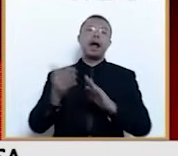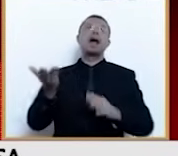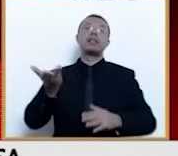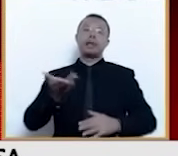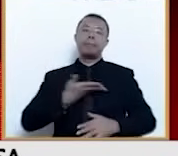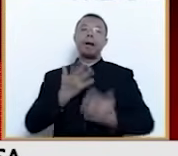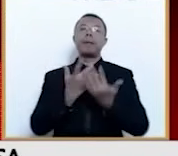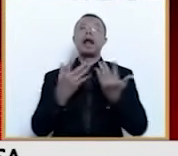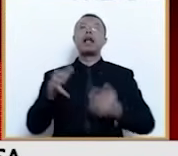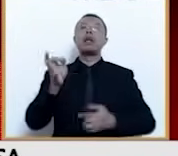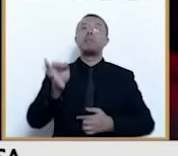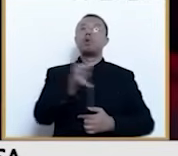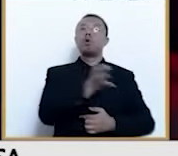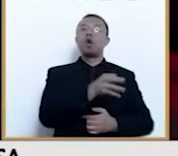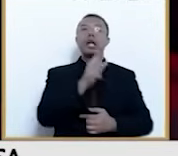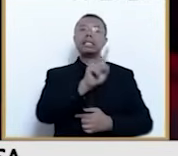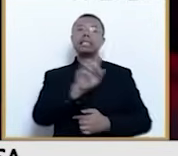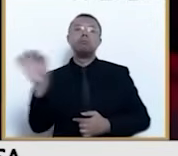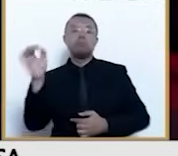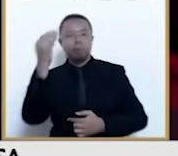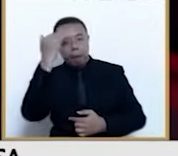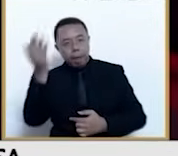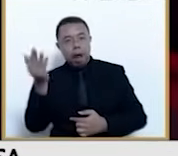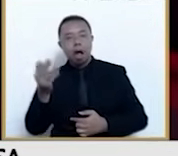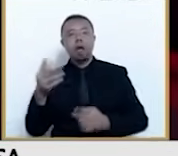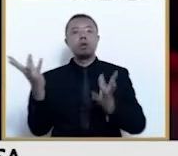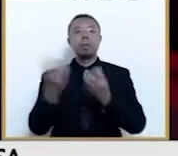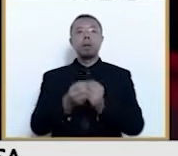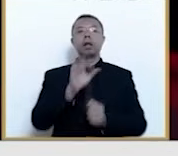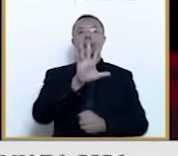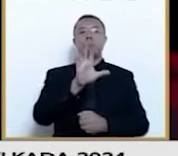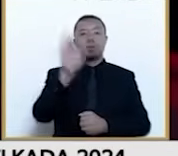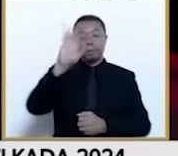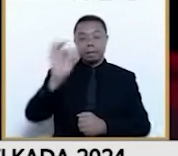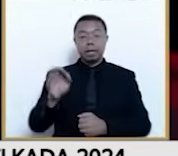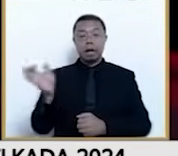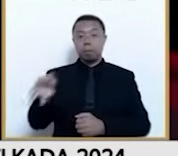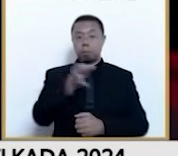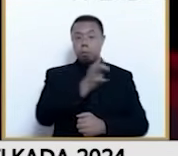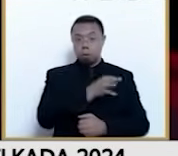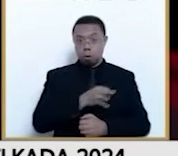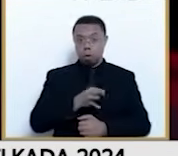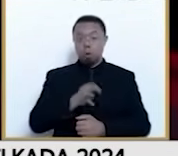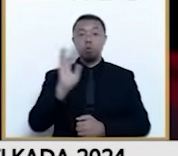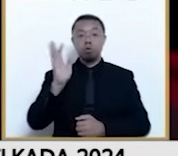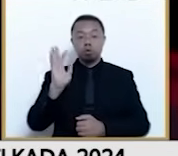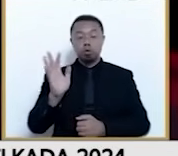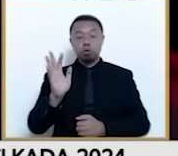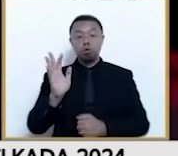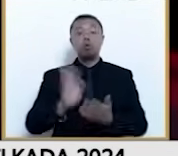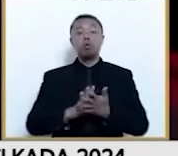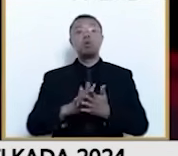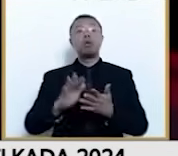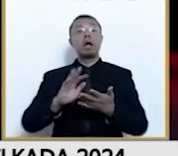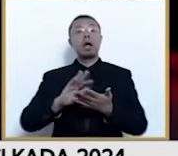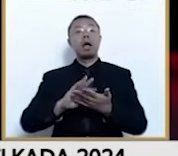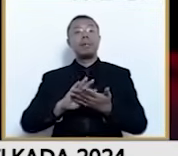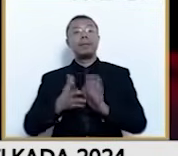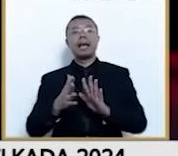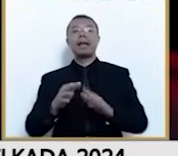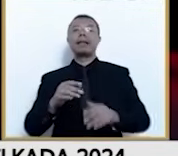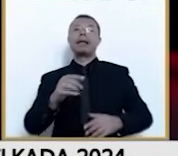di Kepulauan Seribu, di mana lebih dari 50% pulau-pulau kecil telah